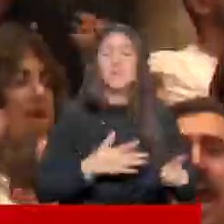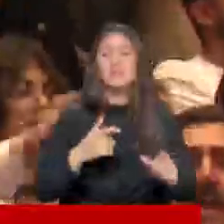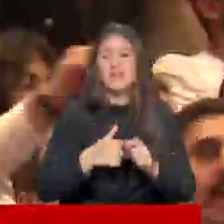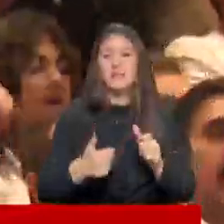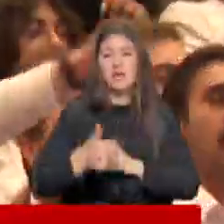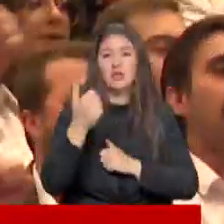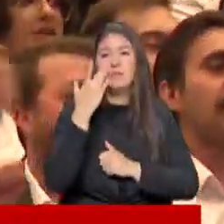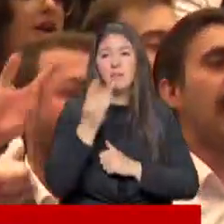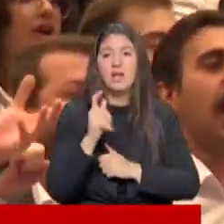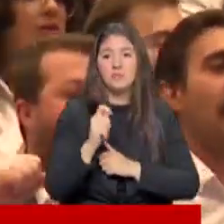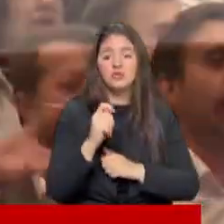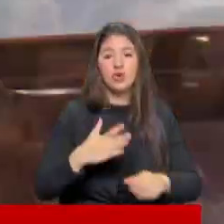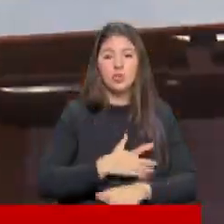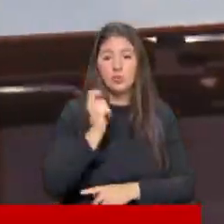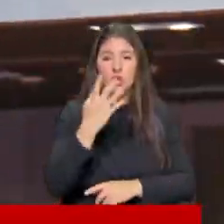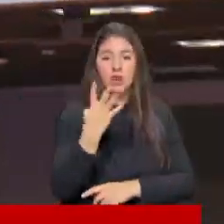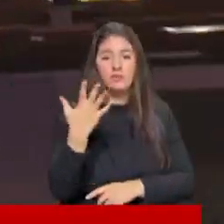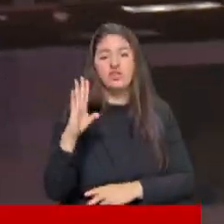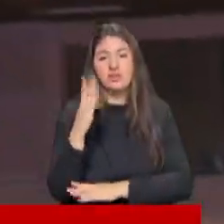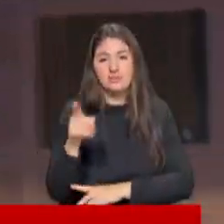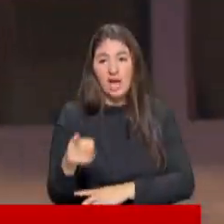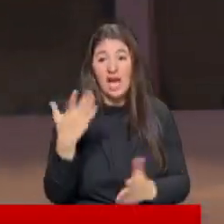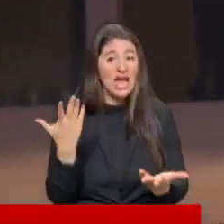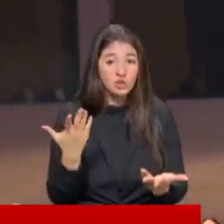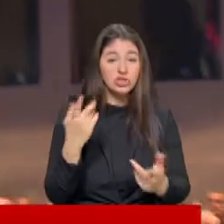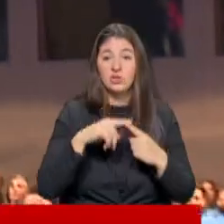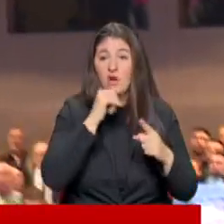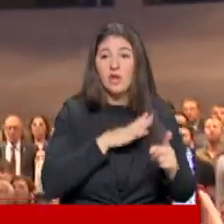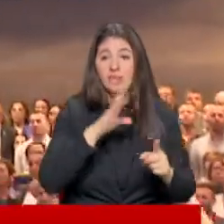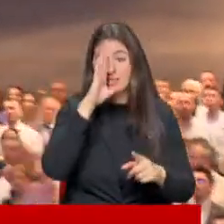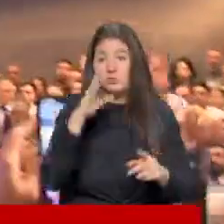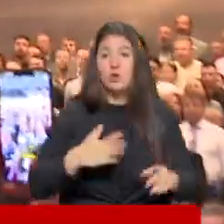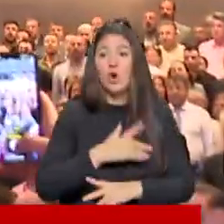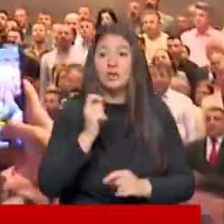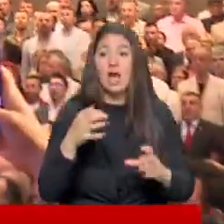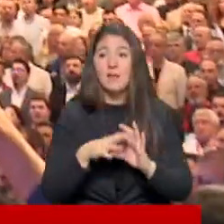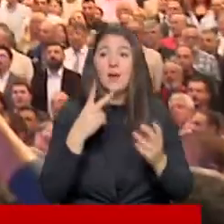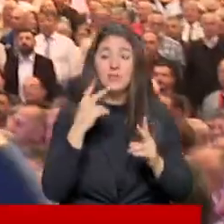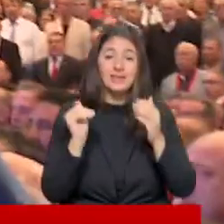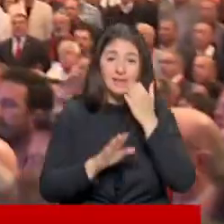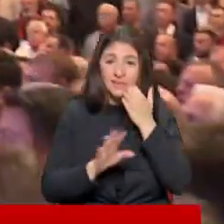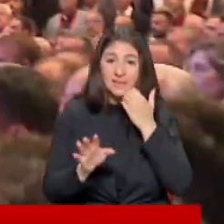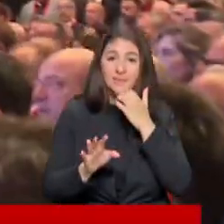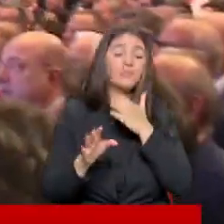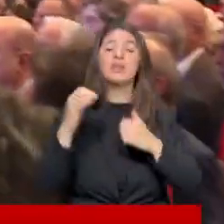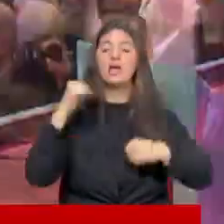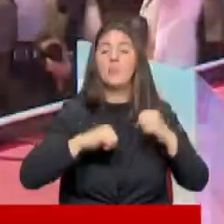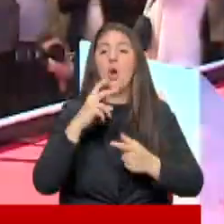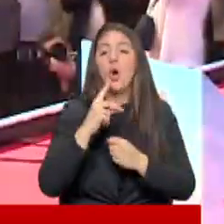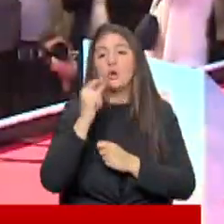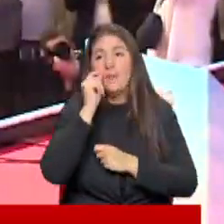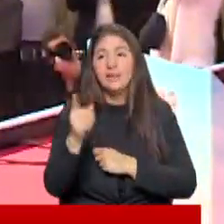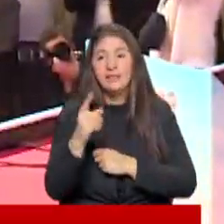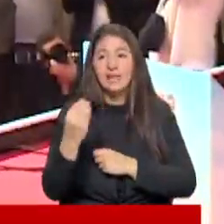genel başkanın belirleneceği kurultay 4-5 Kasım'da. Henüz Kılıçdaroğlu'ndan İstanbul Kongresi'ne dair bir açıklama yok. Rakibi Özgür Özel